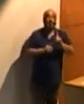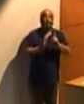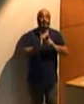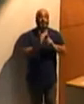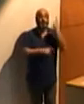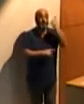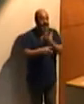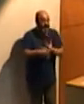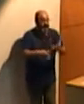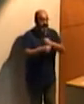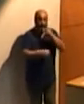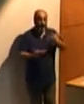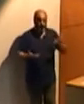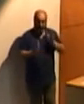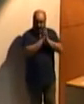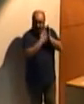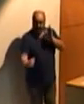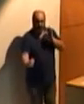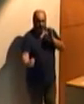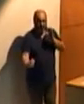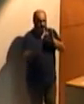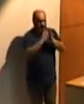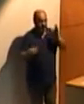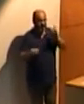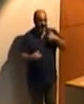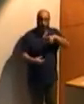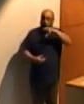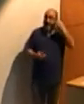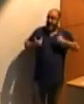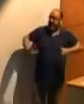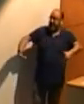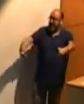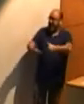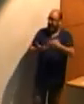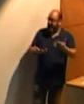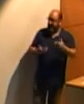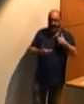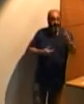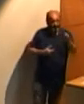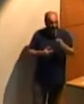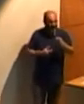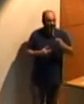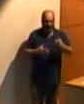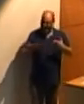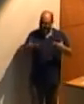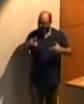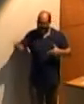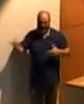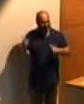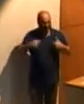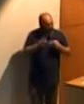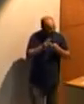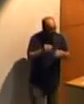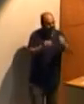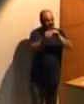à sa ressemblance cette idée comme quoi finalement l'humain à quelque chose de plus et une craie à